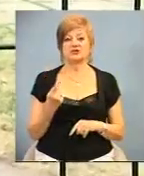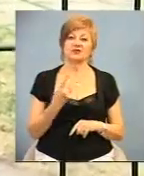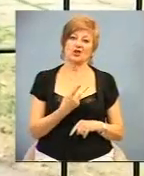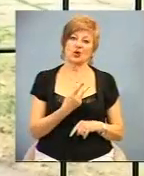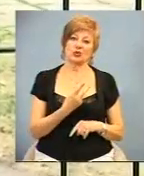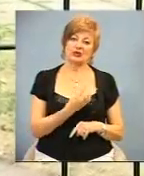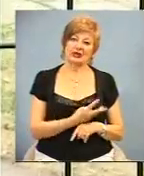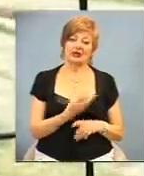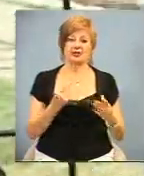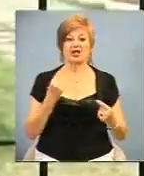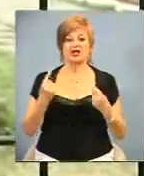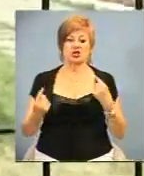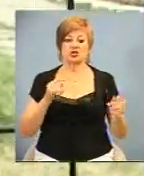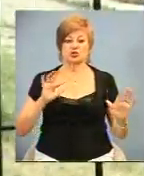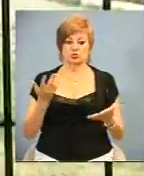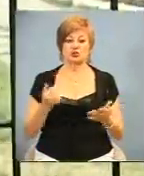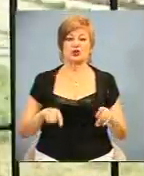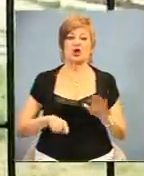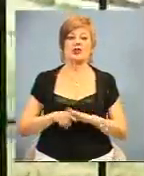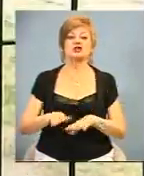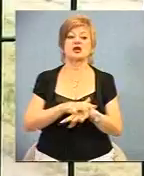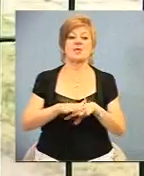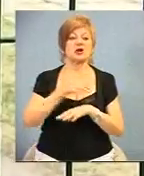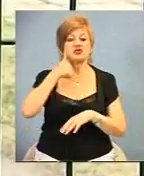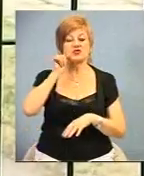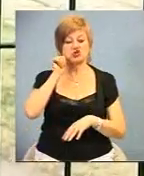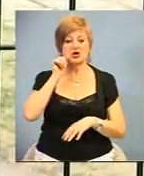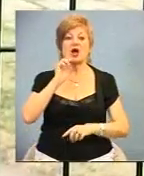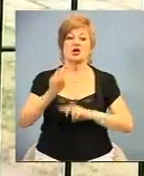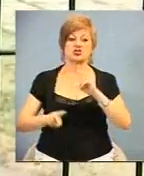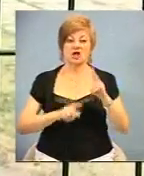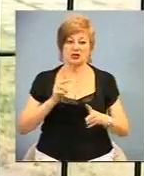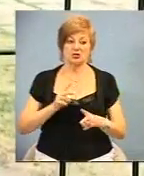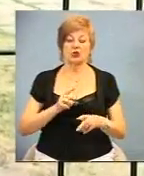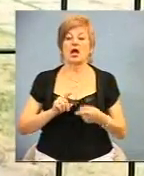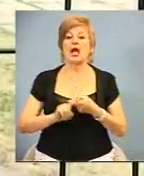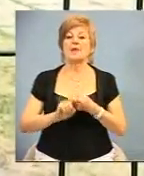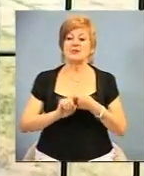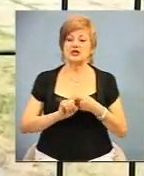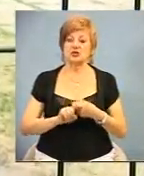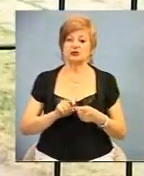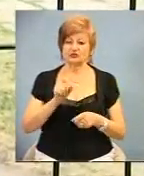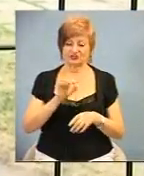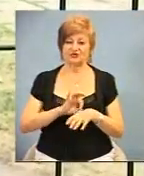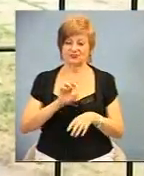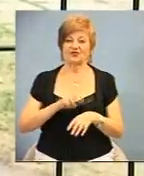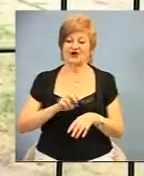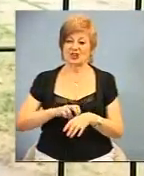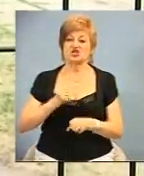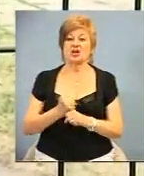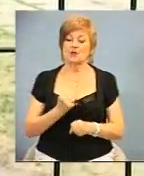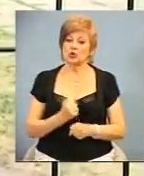но это были единичные случаи. И начали массово обращаться вчера. Работают у нас эпидемиологи, работали инфекционисты, вот,